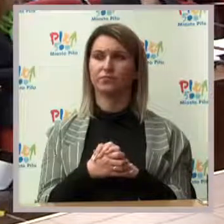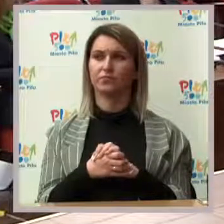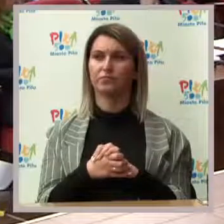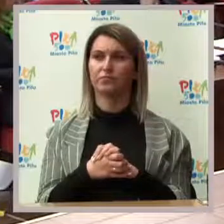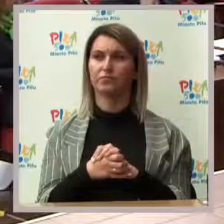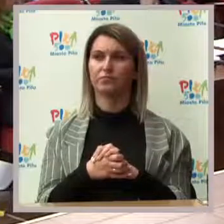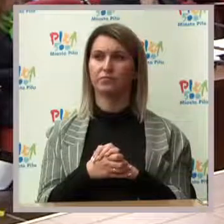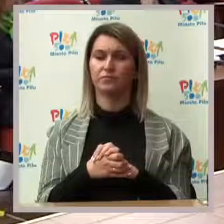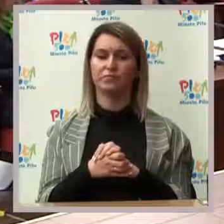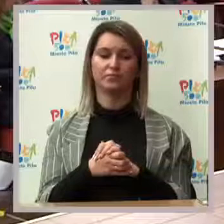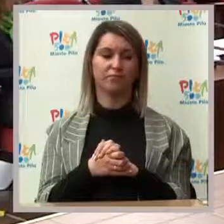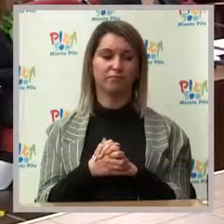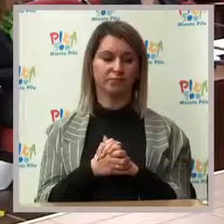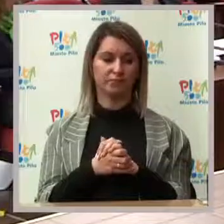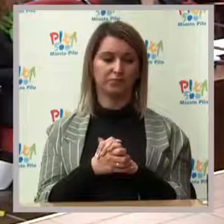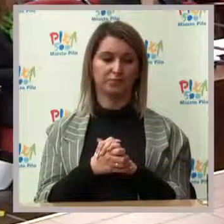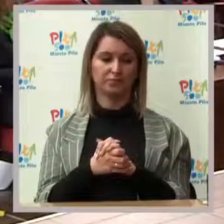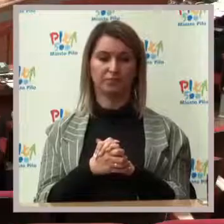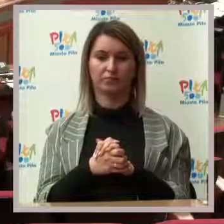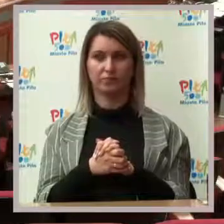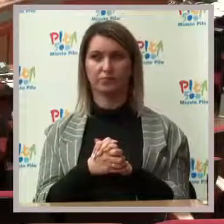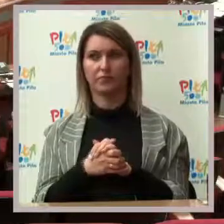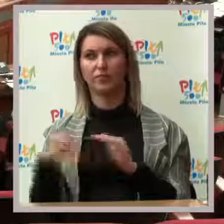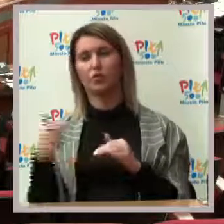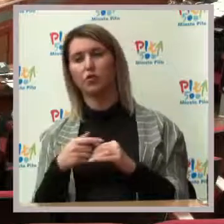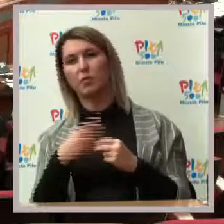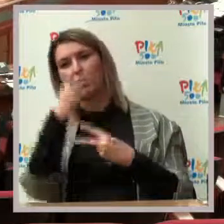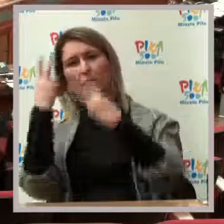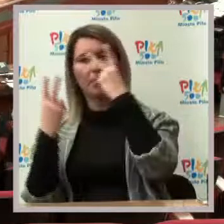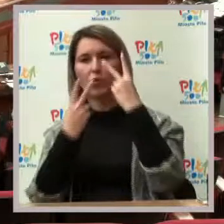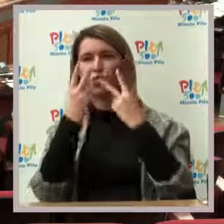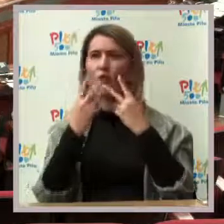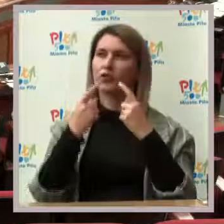troszeczkę się nakładają, niektóre się powielają i tego typu